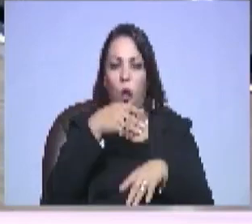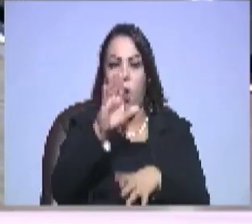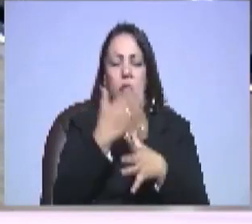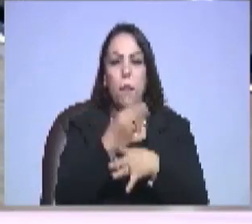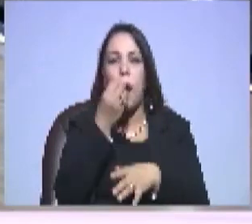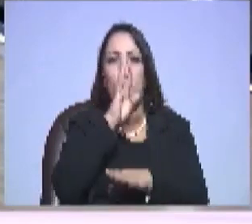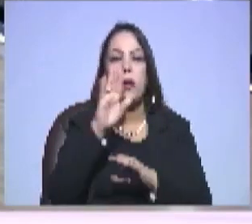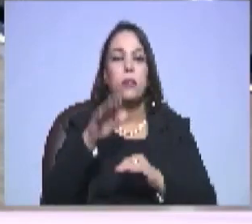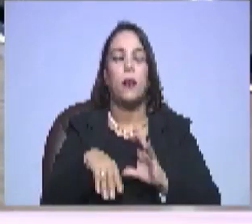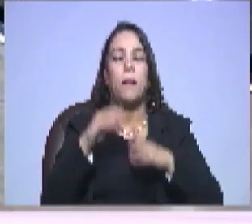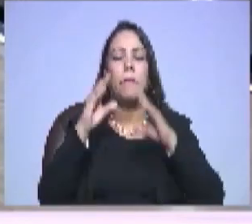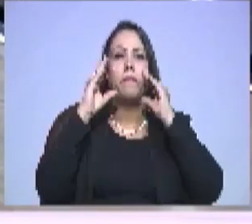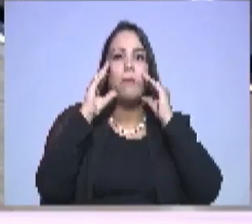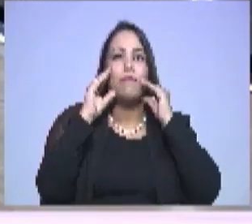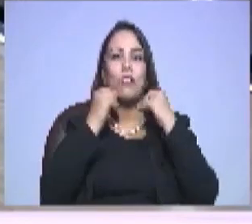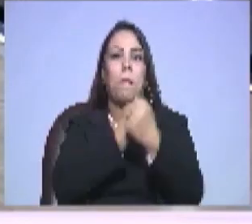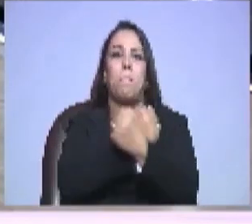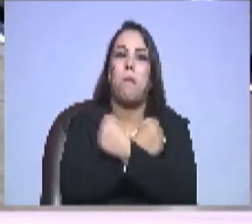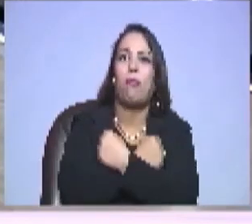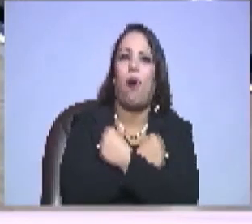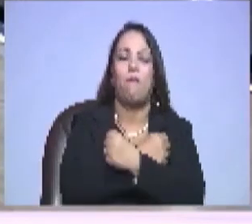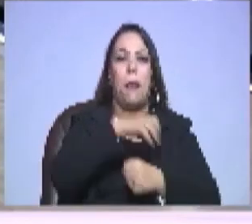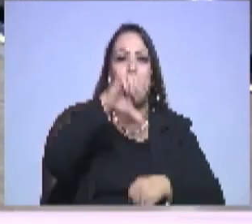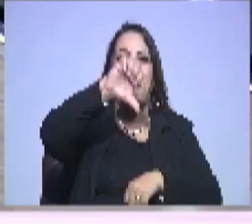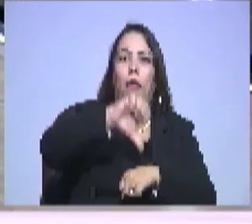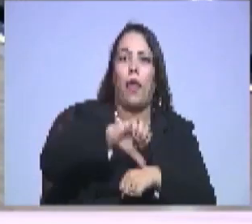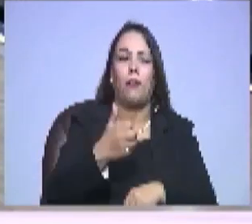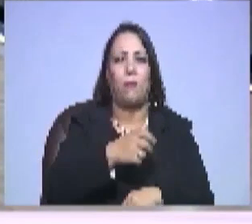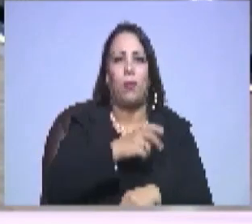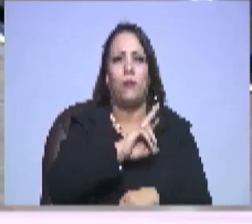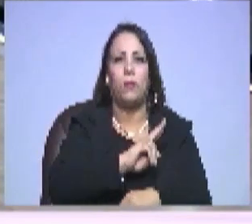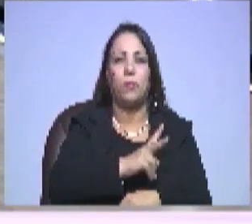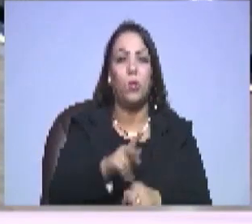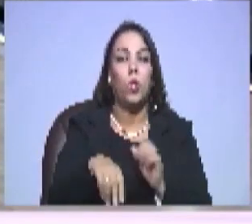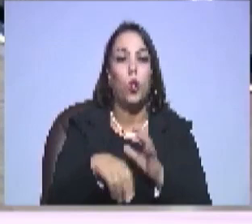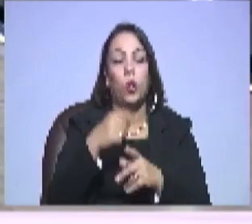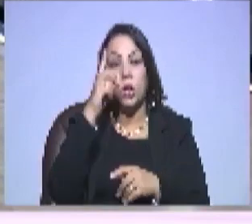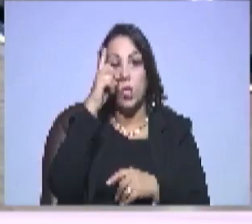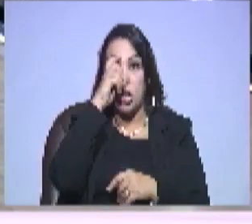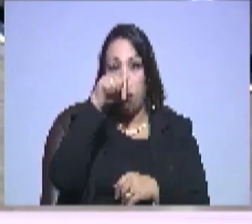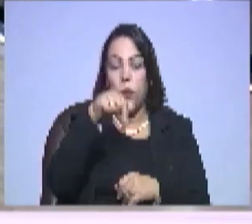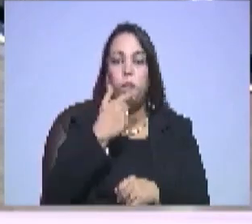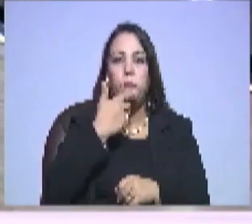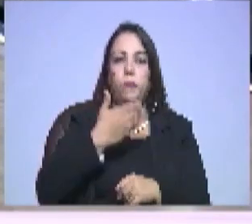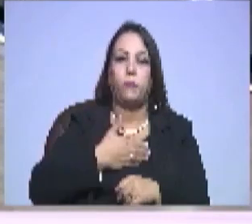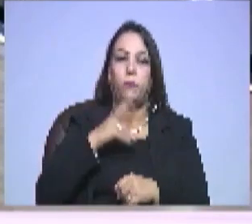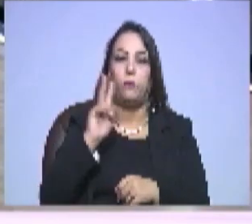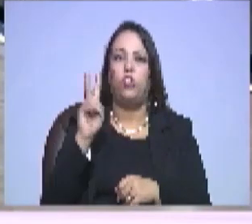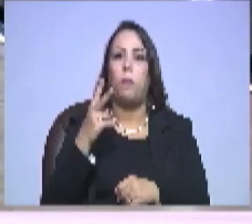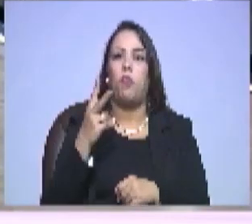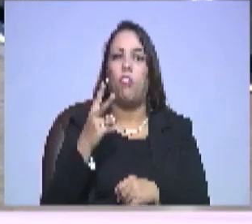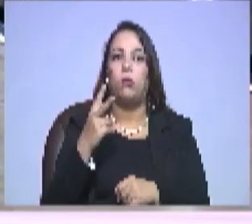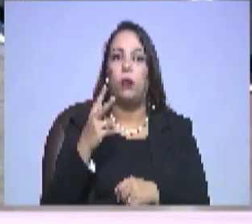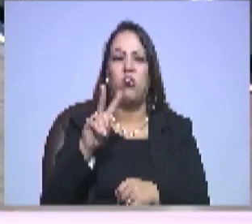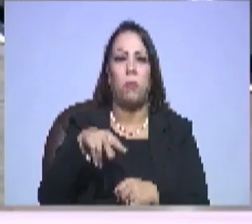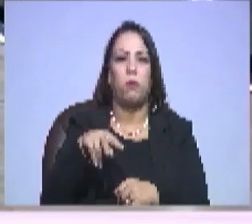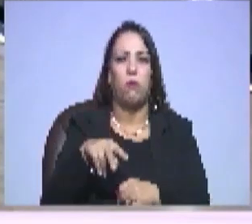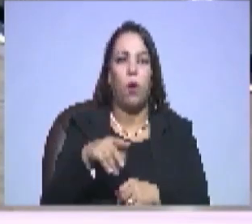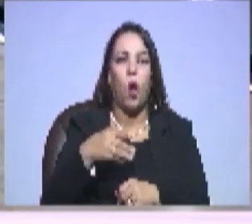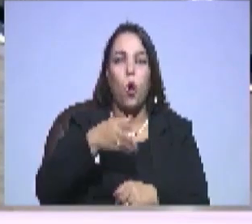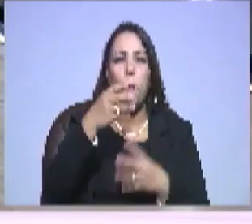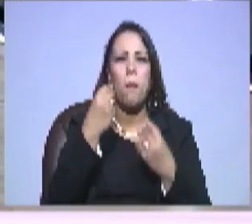طبعا بدل ما يخرجوا يستمتعوا بمتحف حلو بمكان جميل يعني صعب دلوقتي تجيبي ود 17 18 روحي البرج